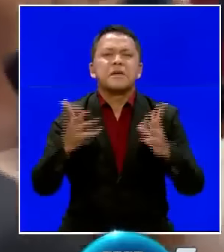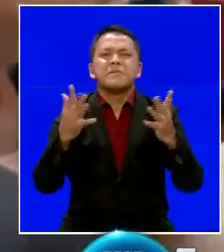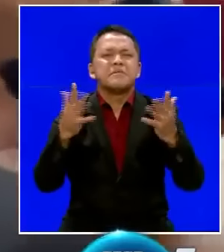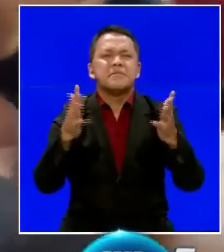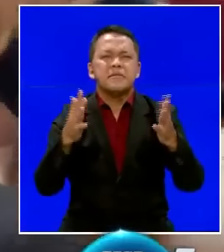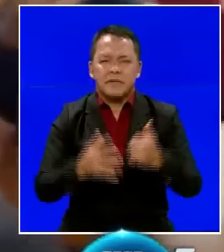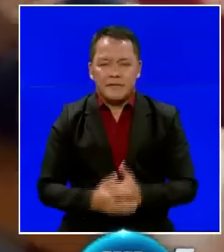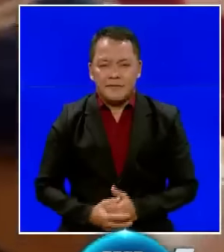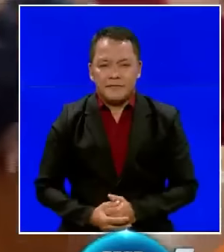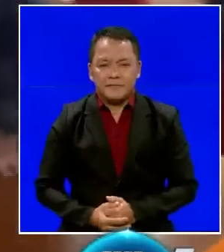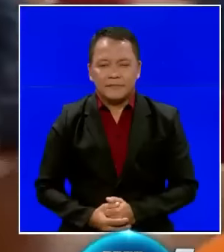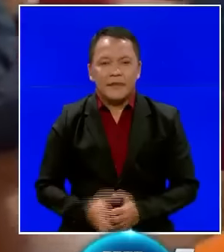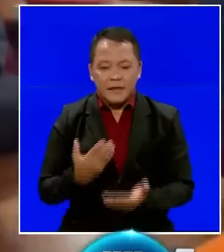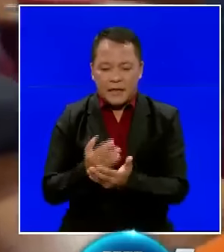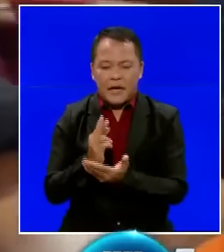ม่มี